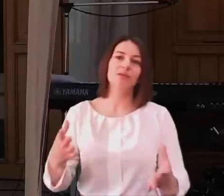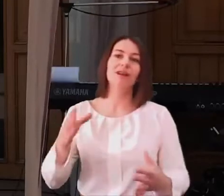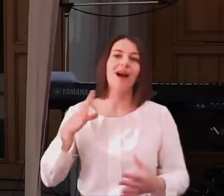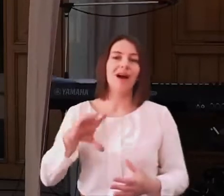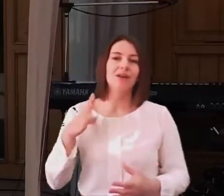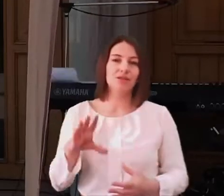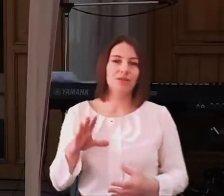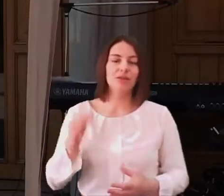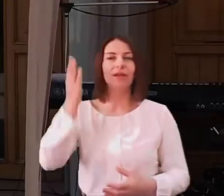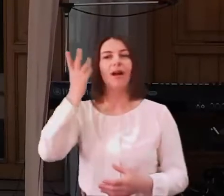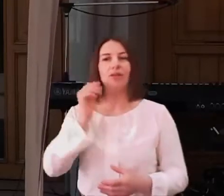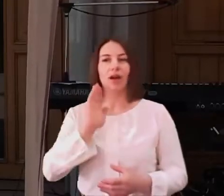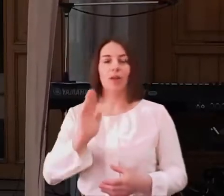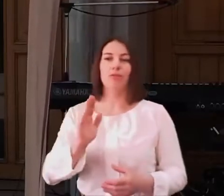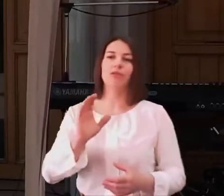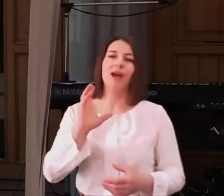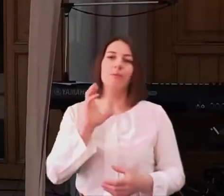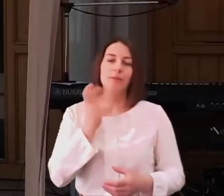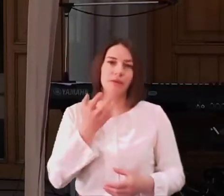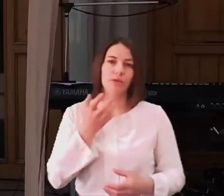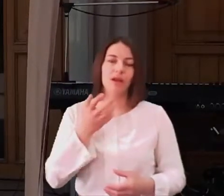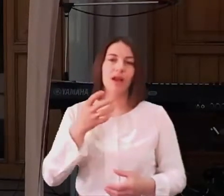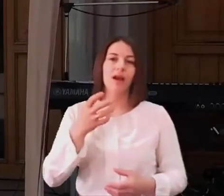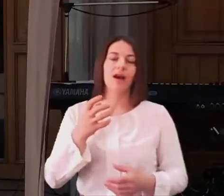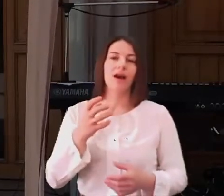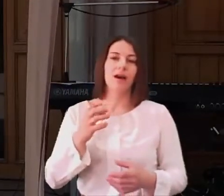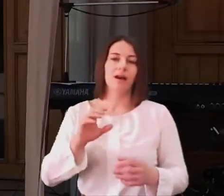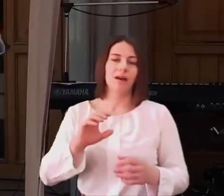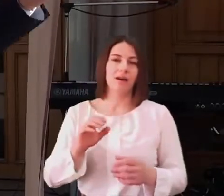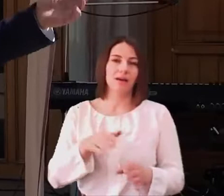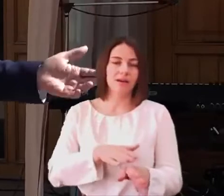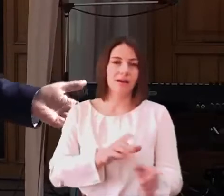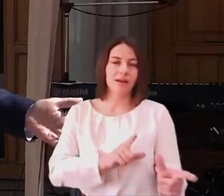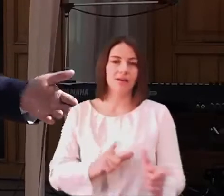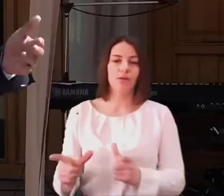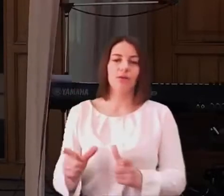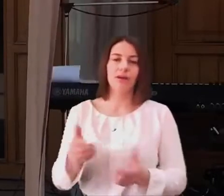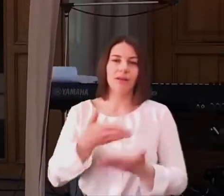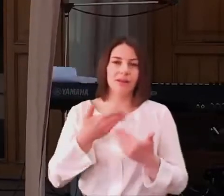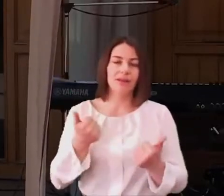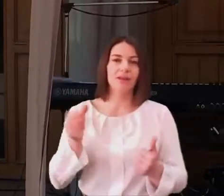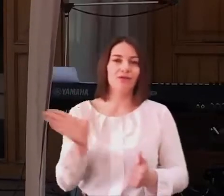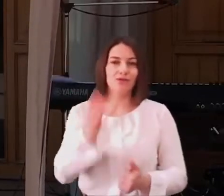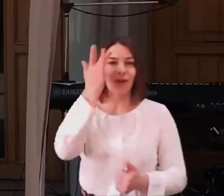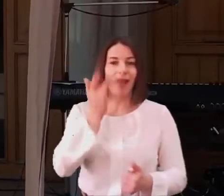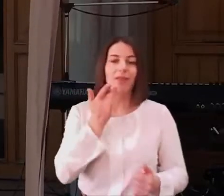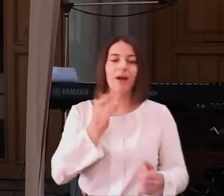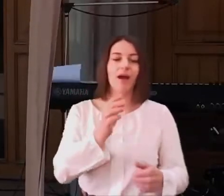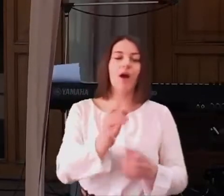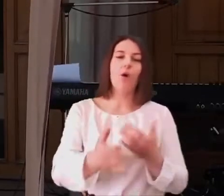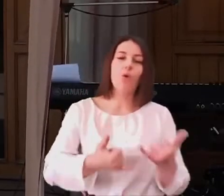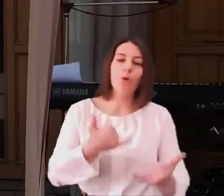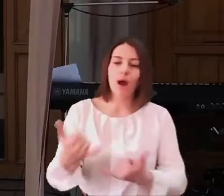обязательно должен ухаживать за своими помидорами, персиками, цветами, за травой, чтобы она была зеленая. Это все